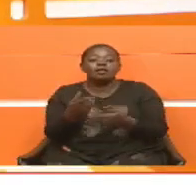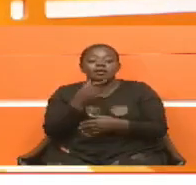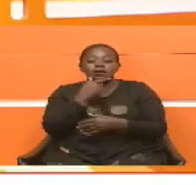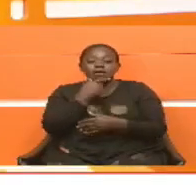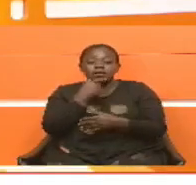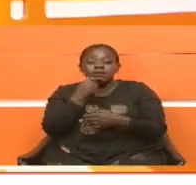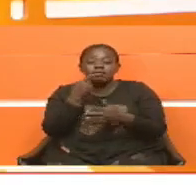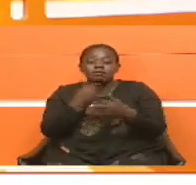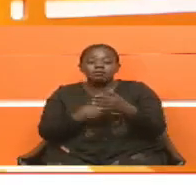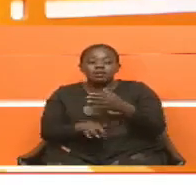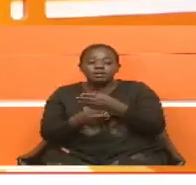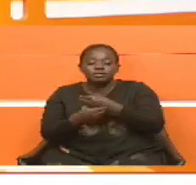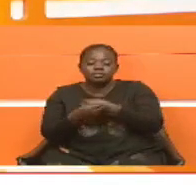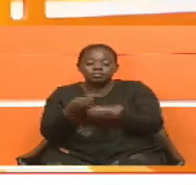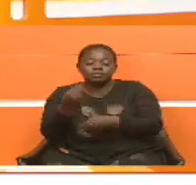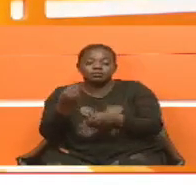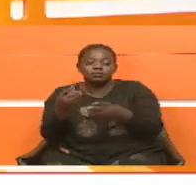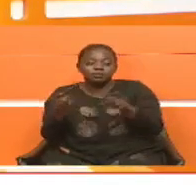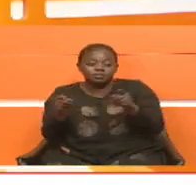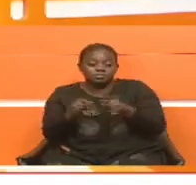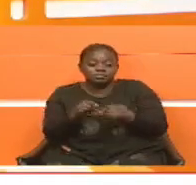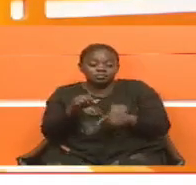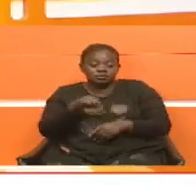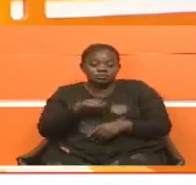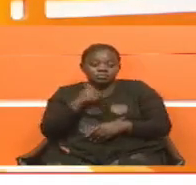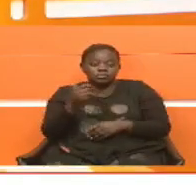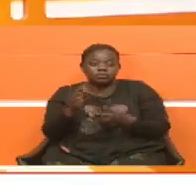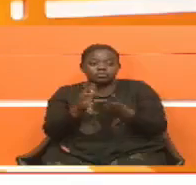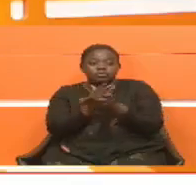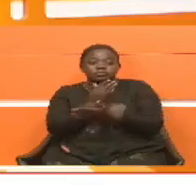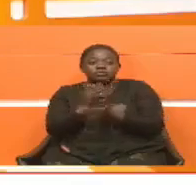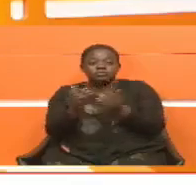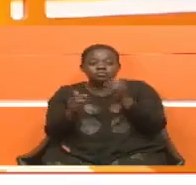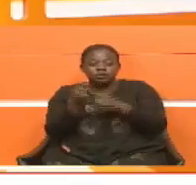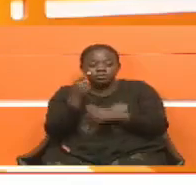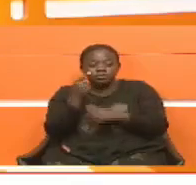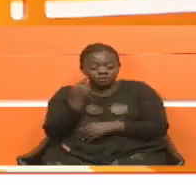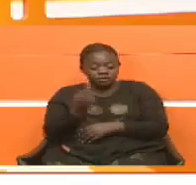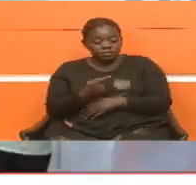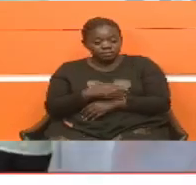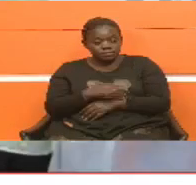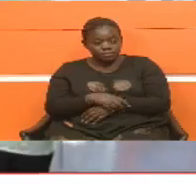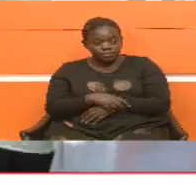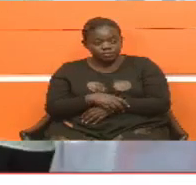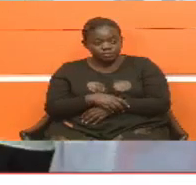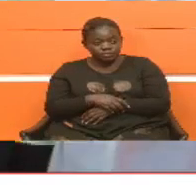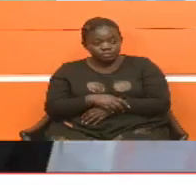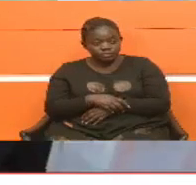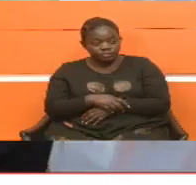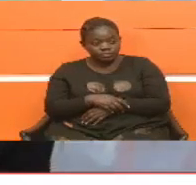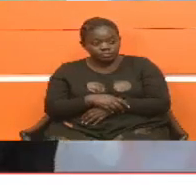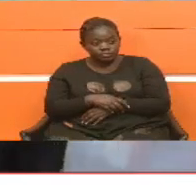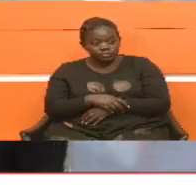bamuteebereza nti ayagala kugitunda nga nabo gwe mugabo gwe batunuulidde.